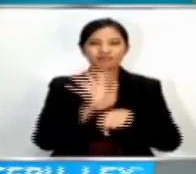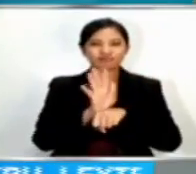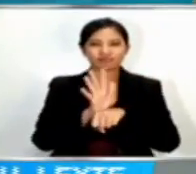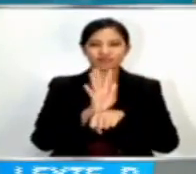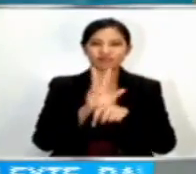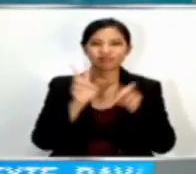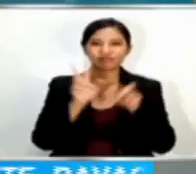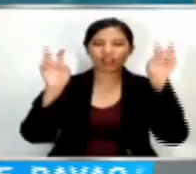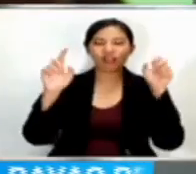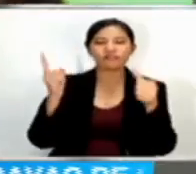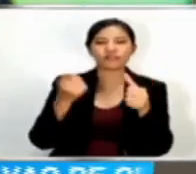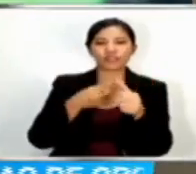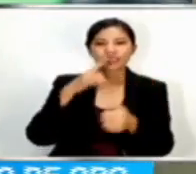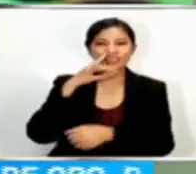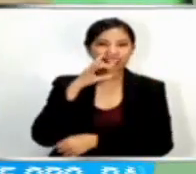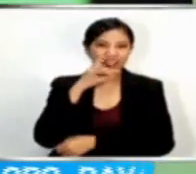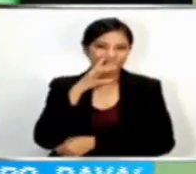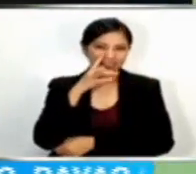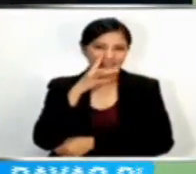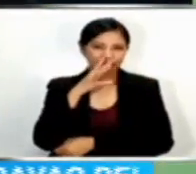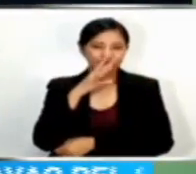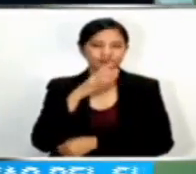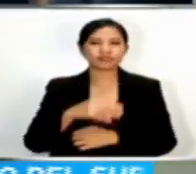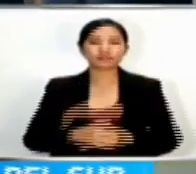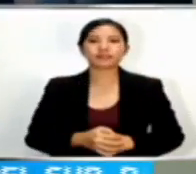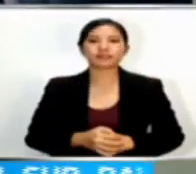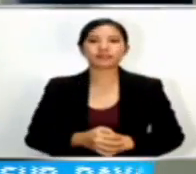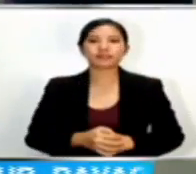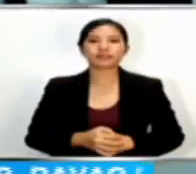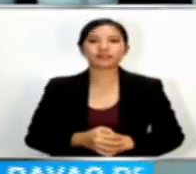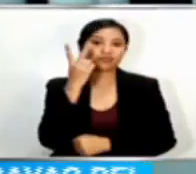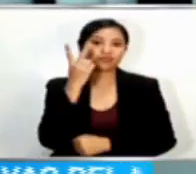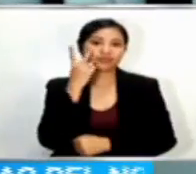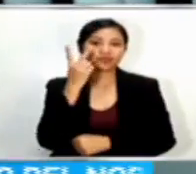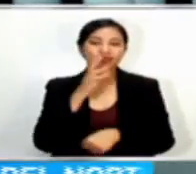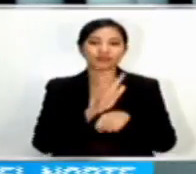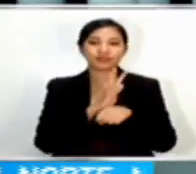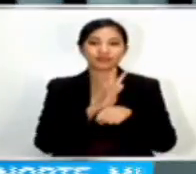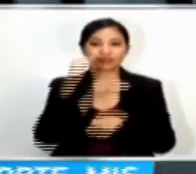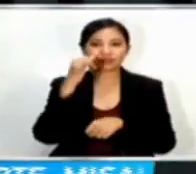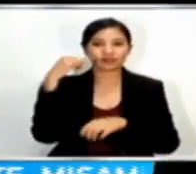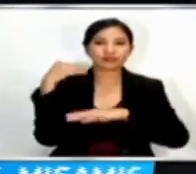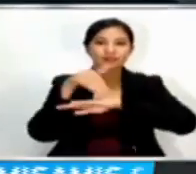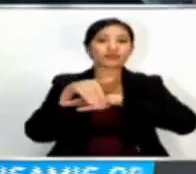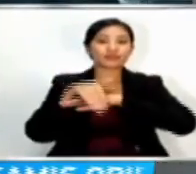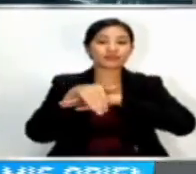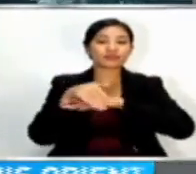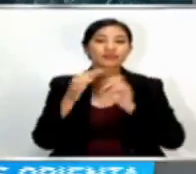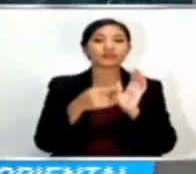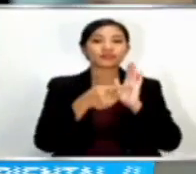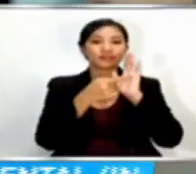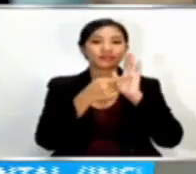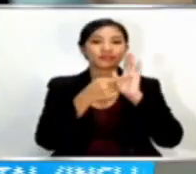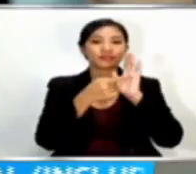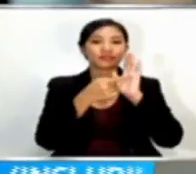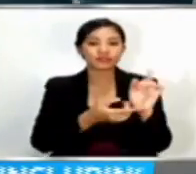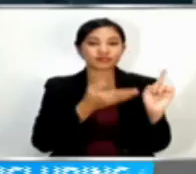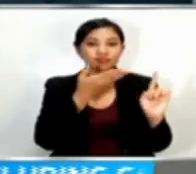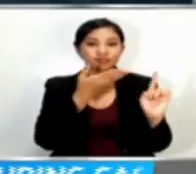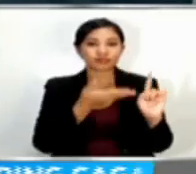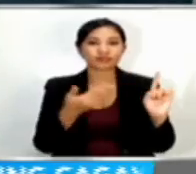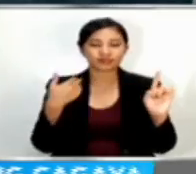at Maxine Medina. Sa eksena nila sa pool kagabi, ipinakita ni Lorraine Prado ang kanyang